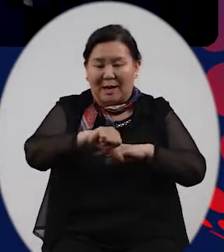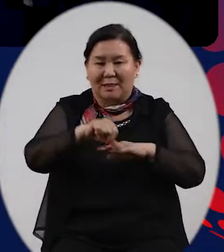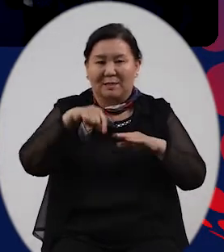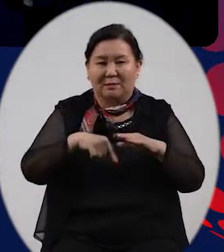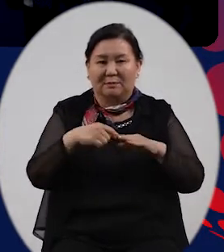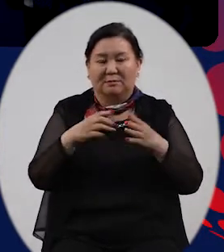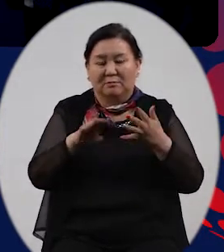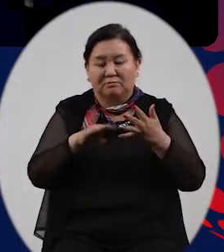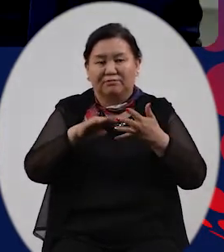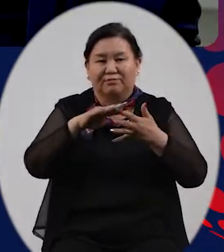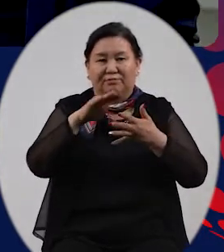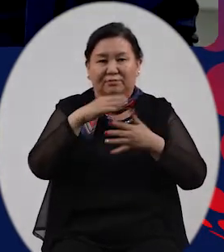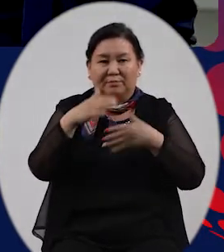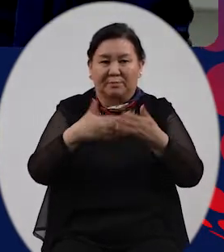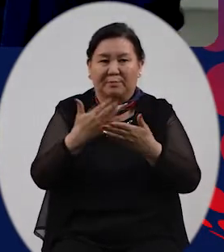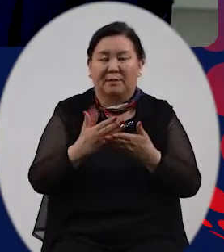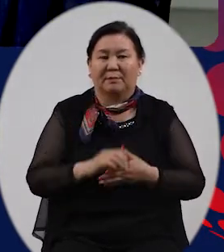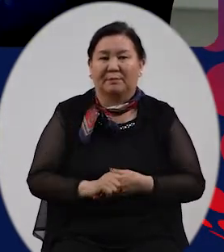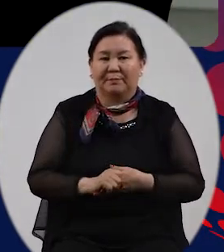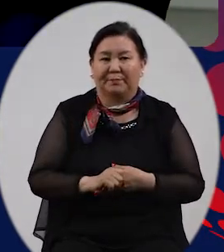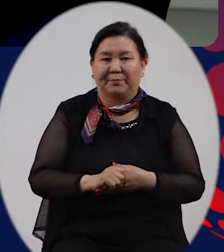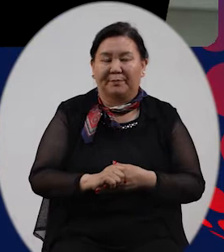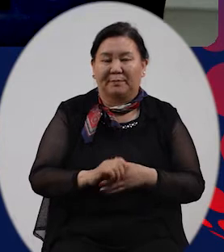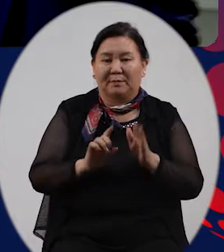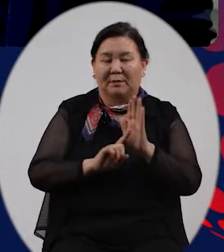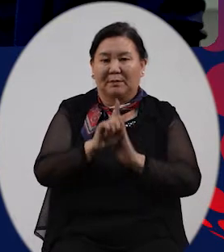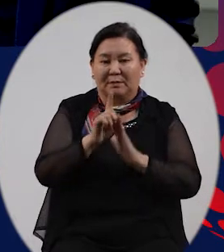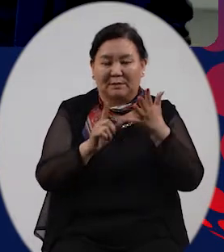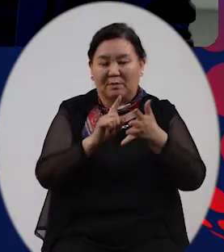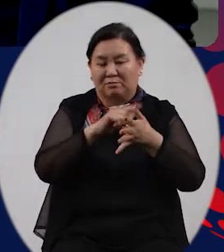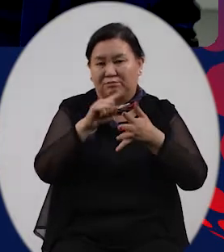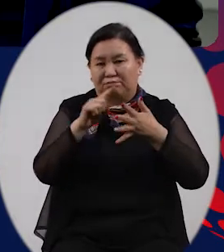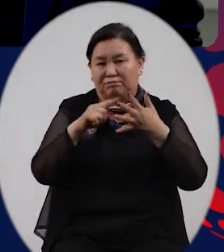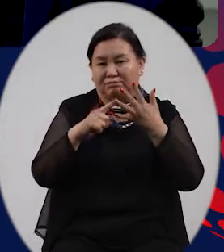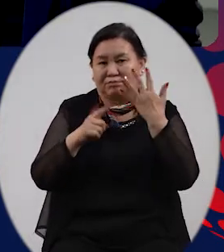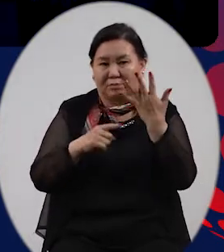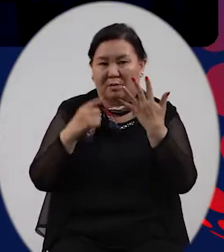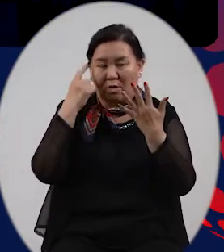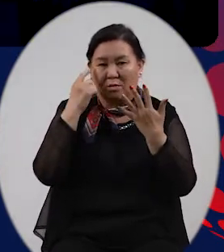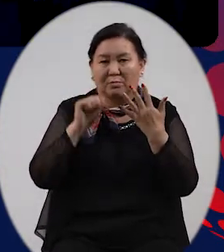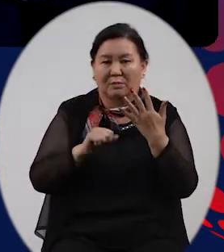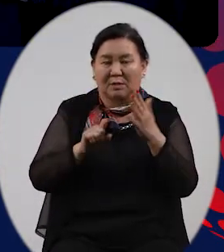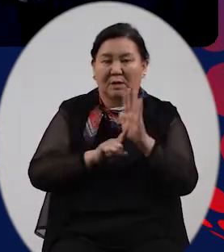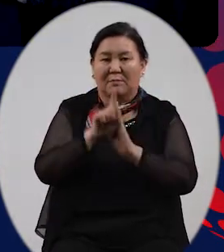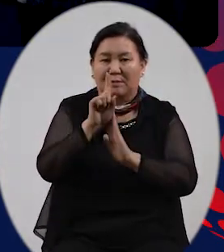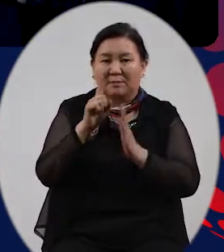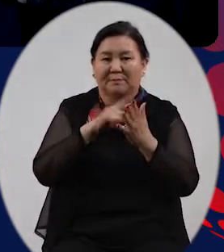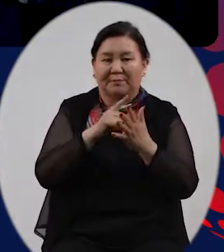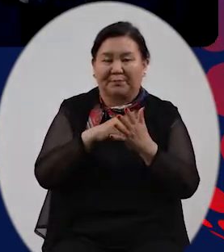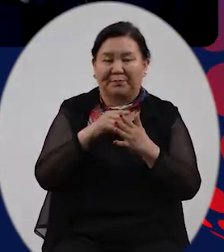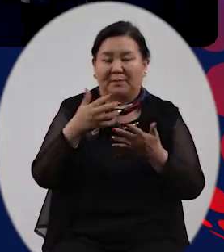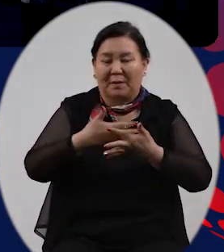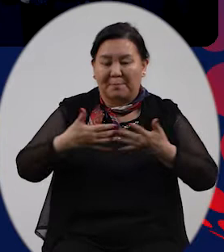дараах үе шатаар бол явагддаг. За энэ үе шатад бол бид нар эдгээр 5 үе шатыг бол ойлгож болно. За хамгийн ихэнд бид нар бол